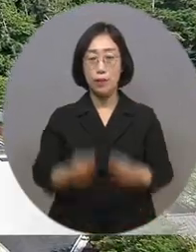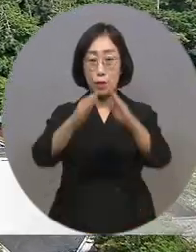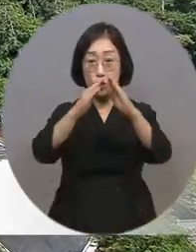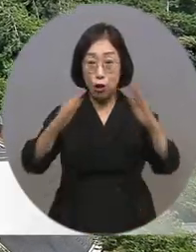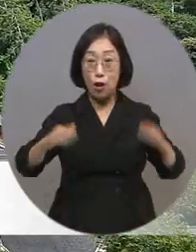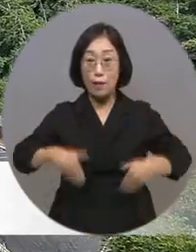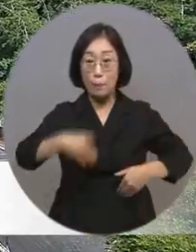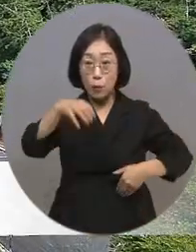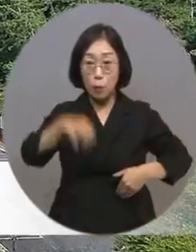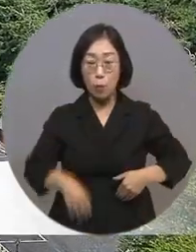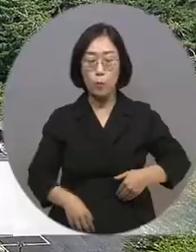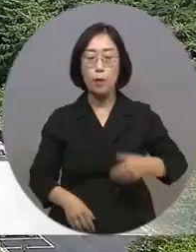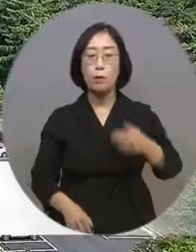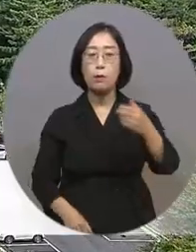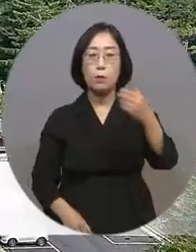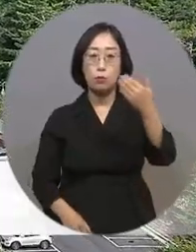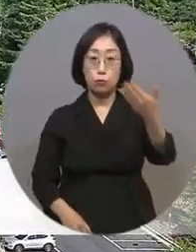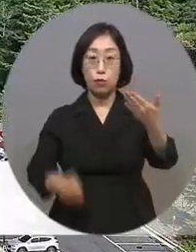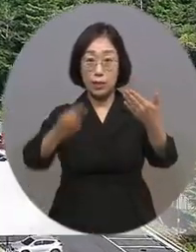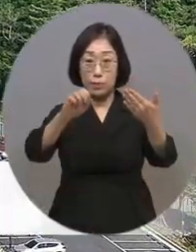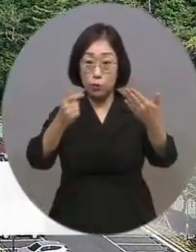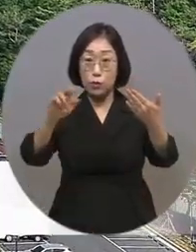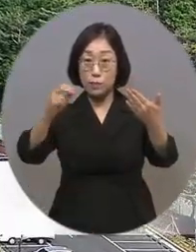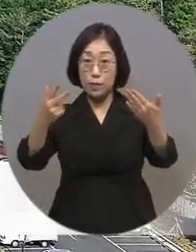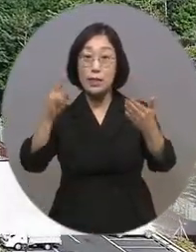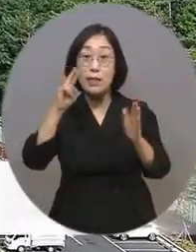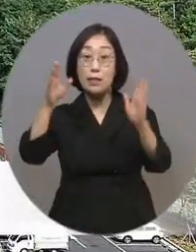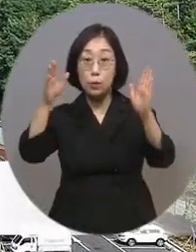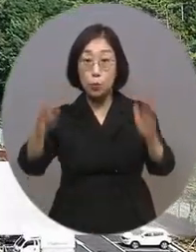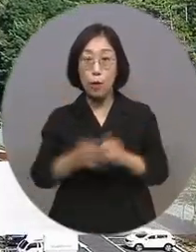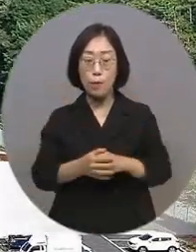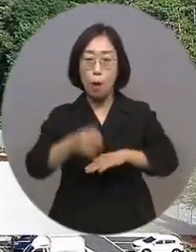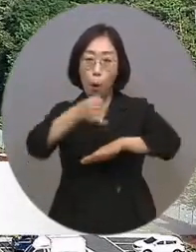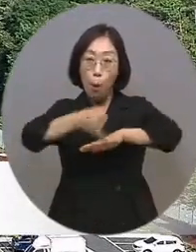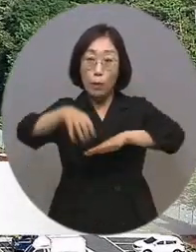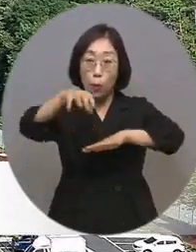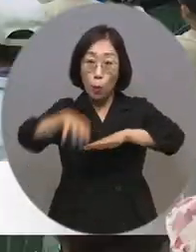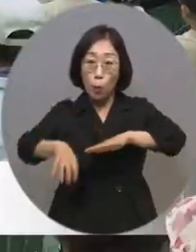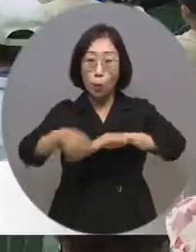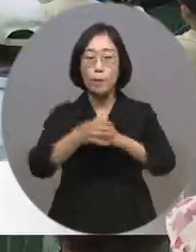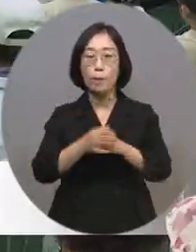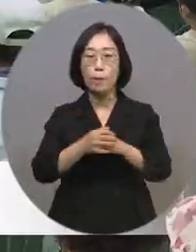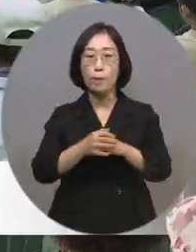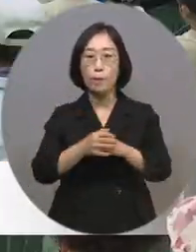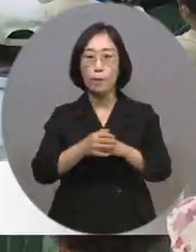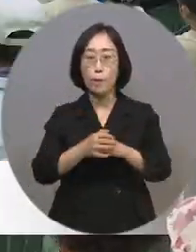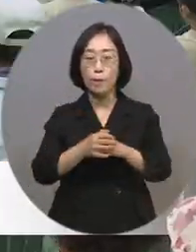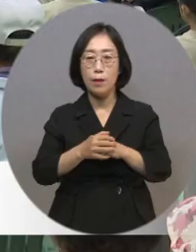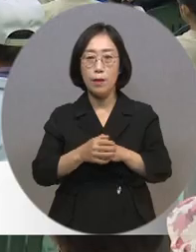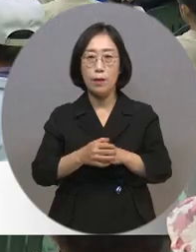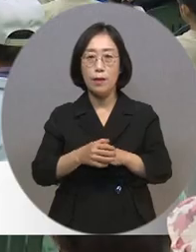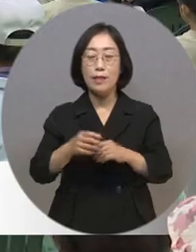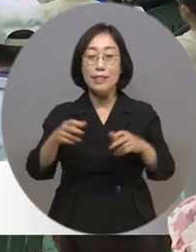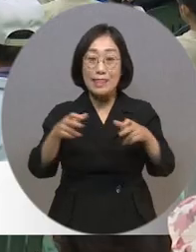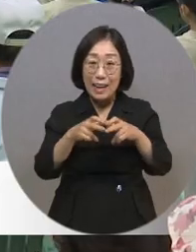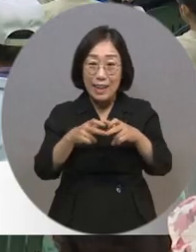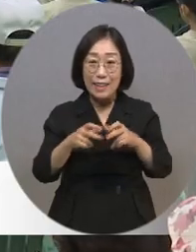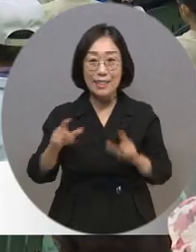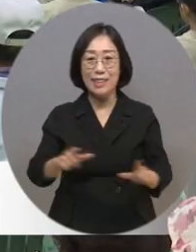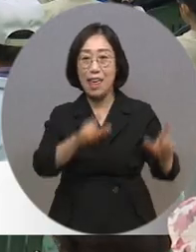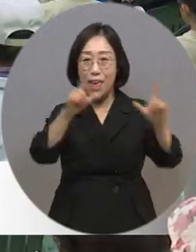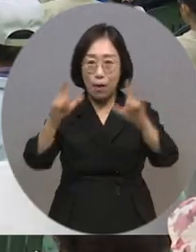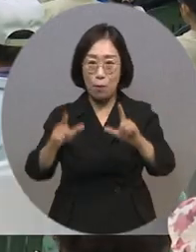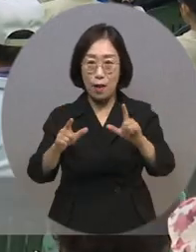전라남도는 지난 26일과 27일 양일간 완도 청해진 스포츠센터에서 2024 전남도 장애인